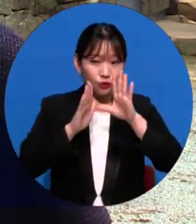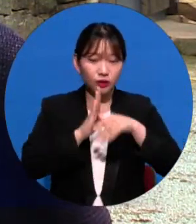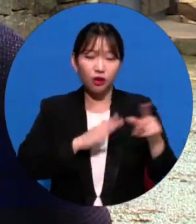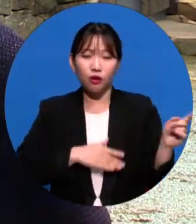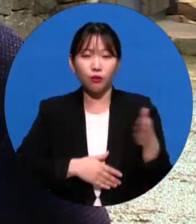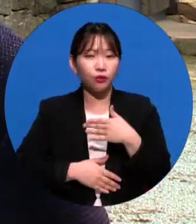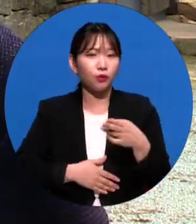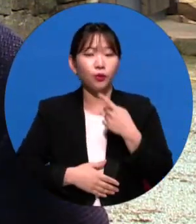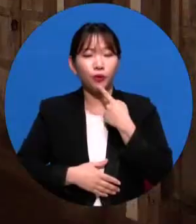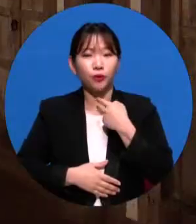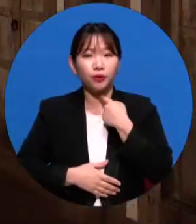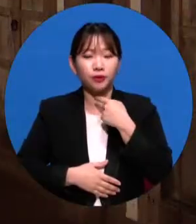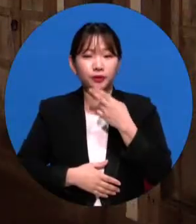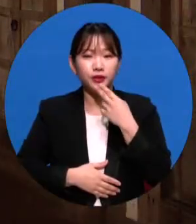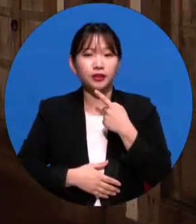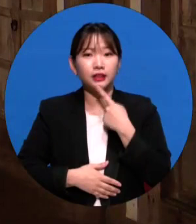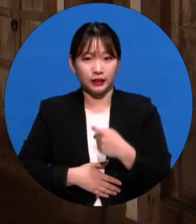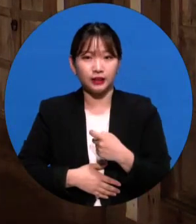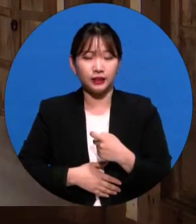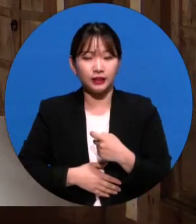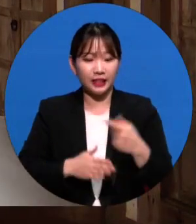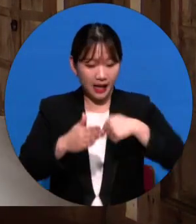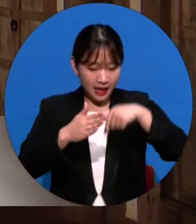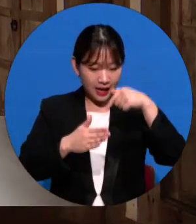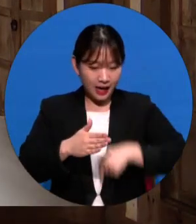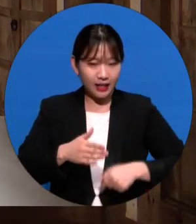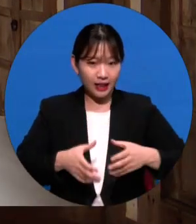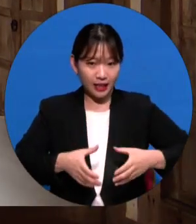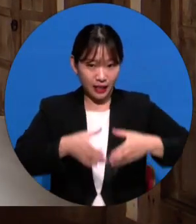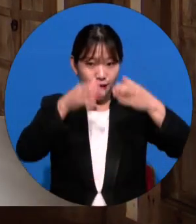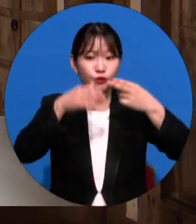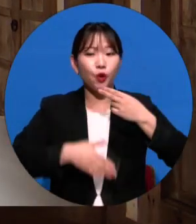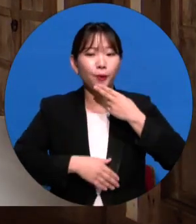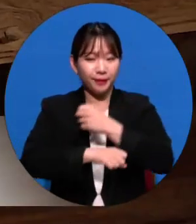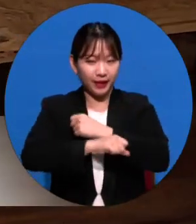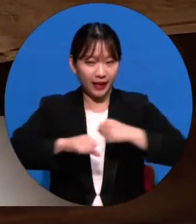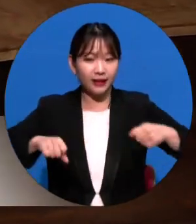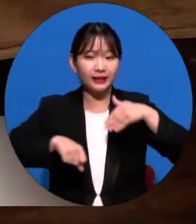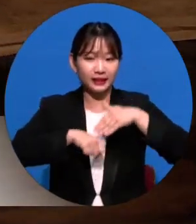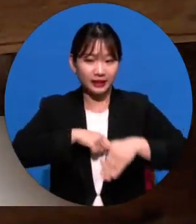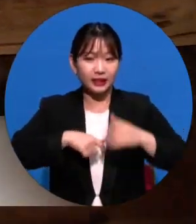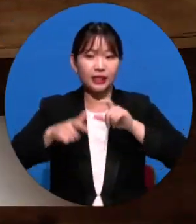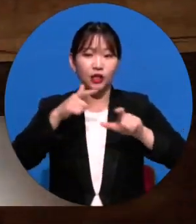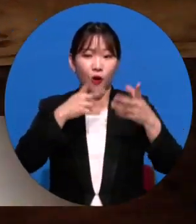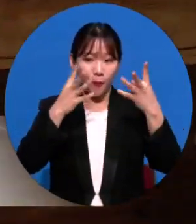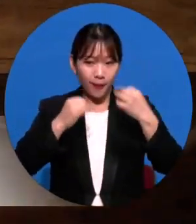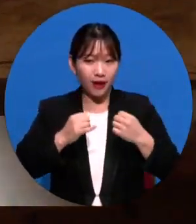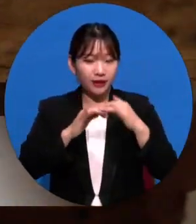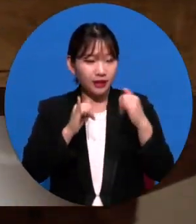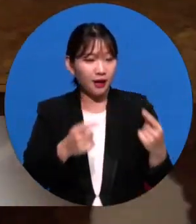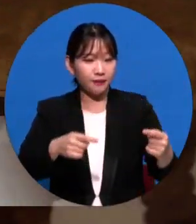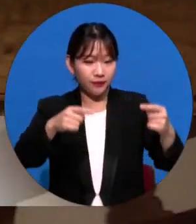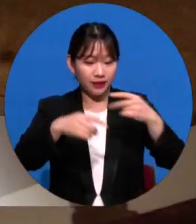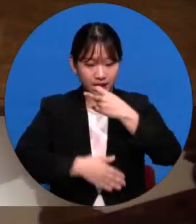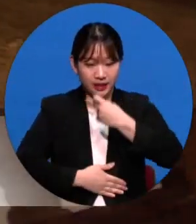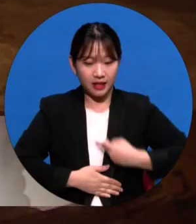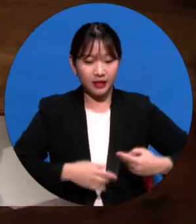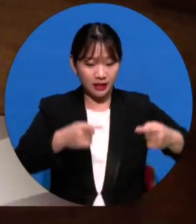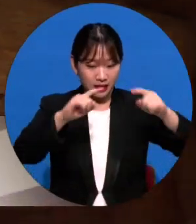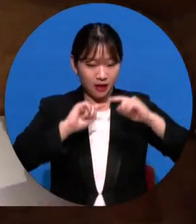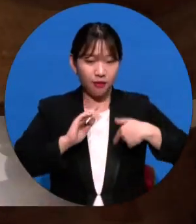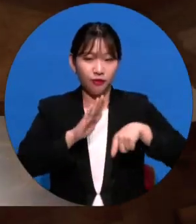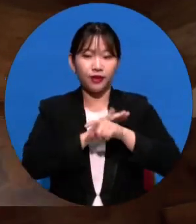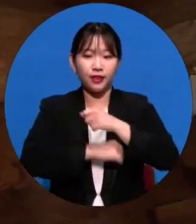없는 모습이거든요. 특히 내부는 기둥을 없앤 강당 형식으로 보다 많은 이들이 제사에 참여할 수 있도록